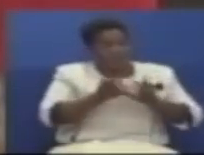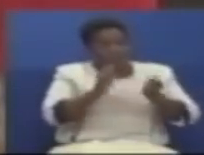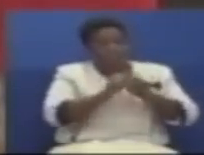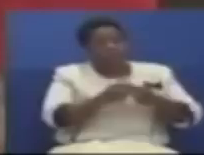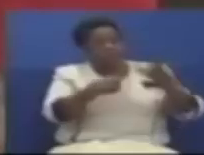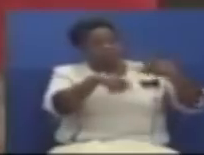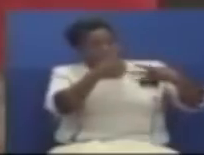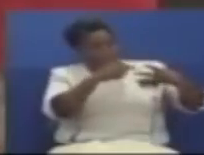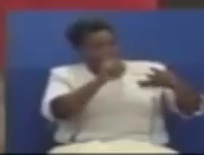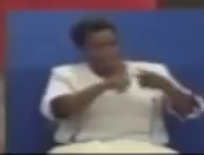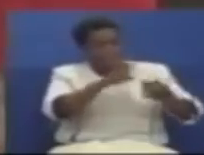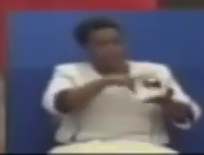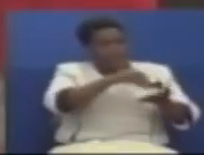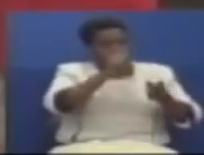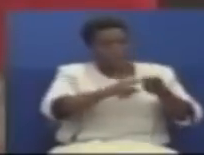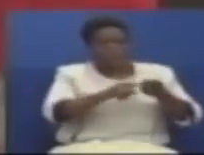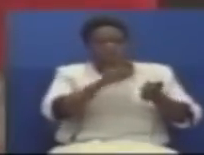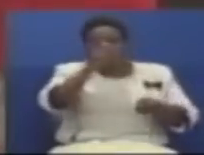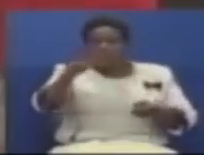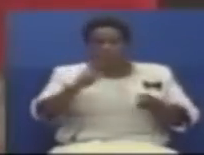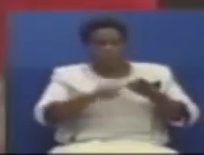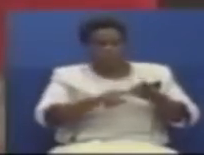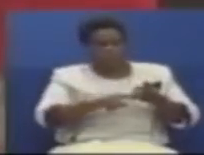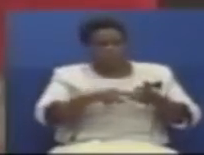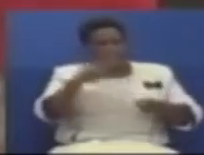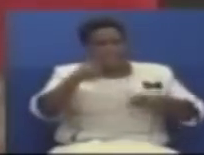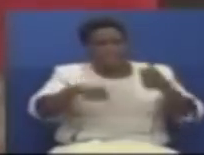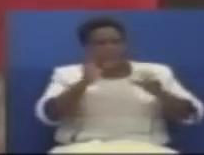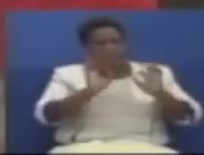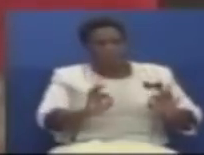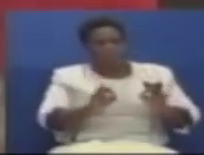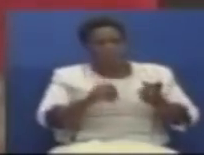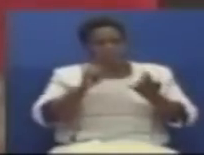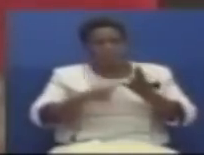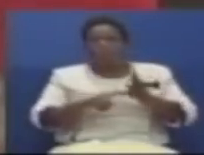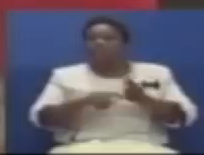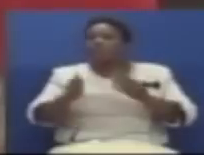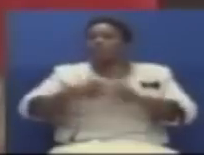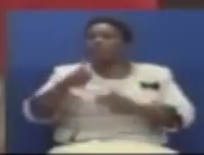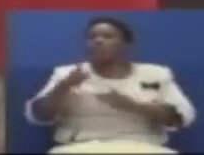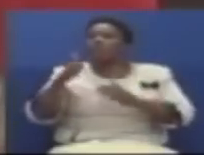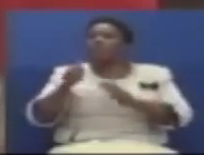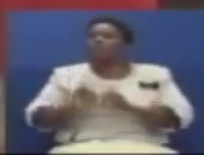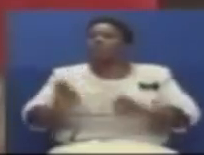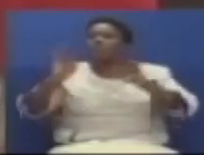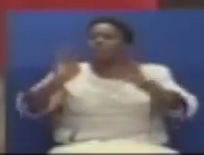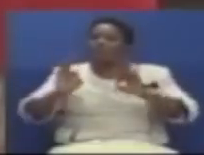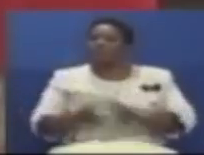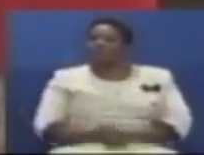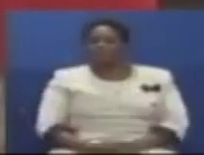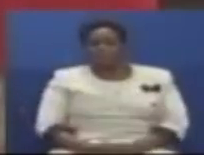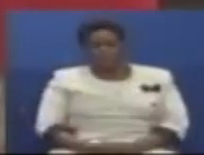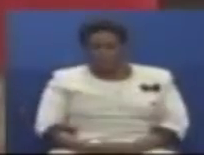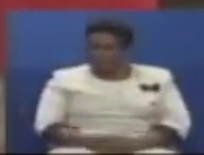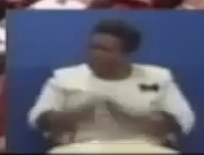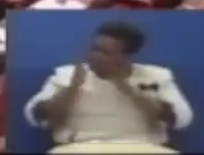uongozi bora. Kitendo cha watu kuuliwa na taarifa mnapata na nyinyi hamshughuliki. Mheshimiwa